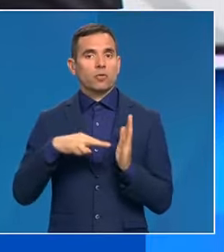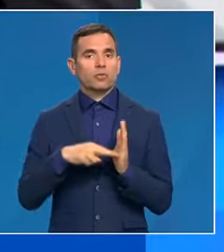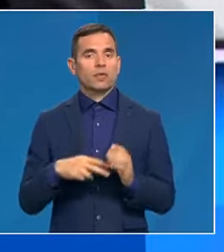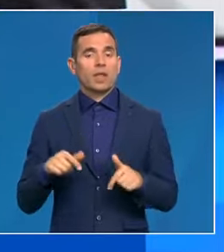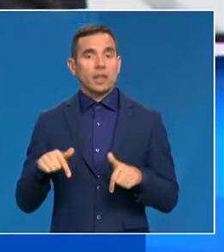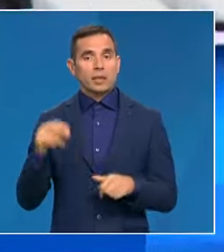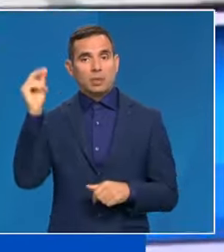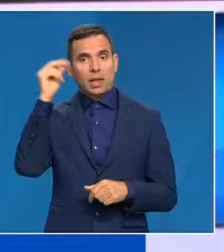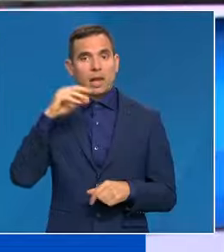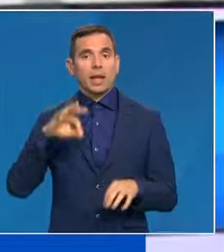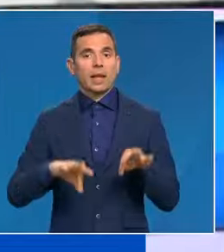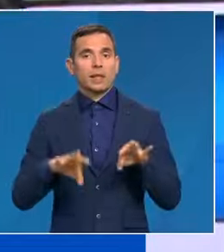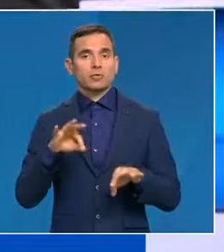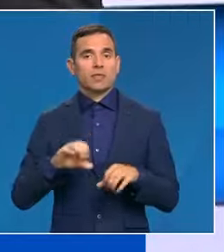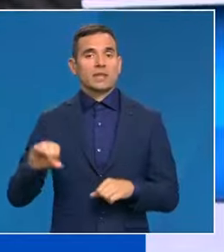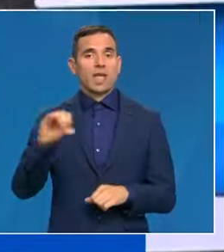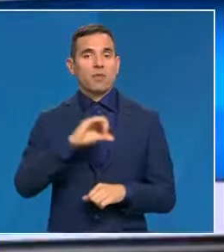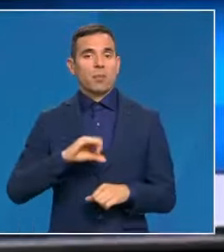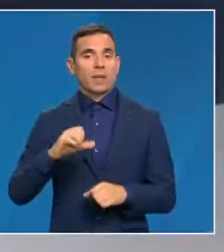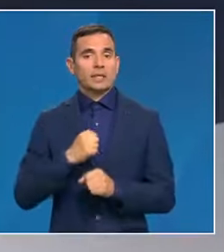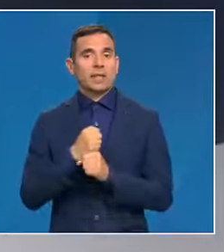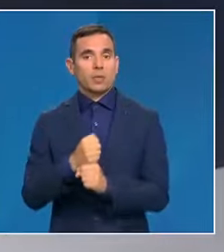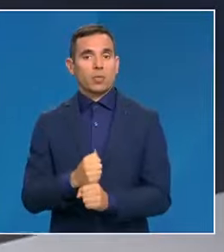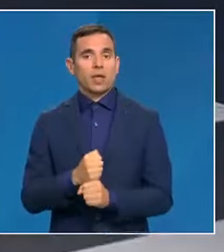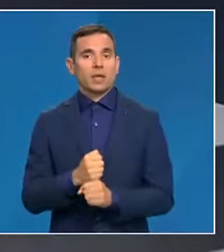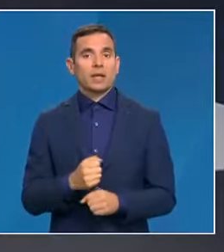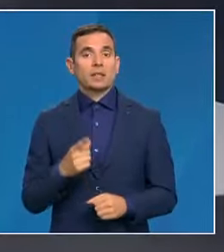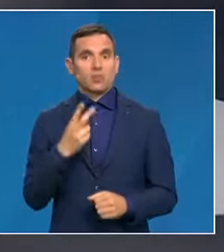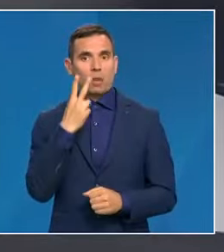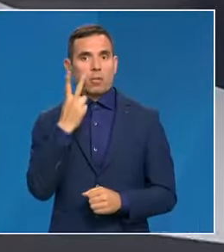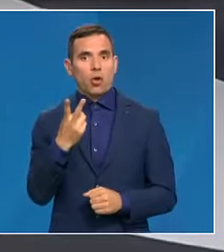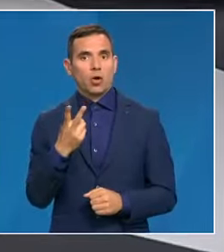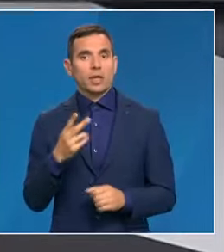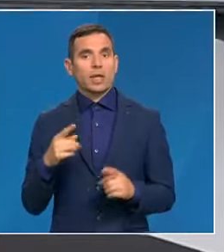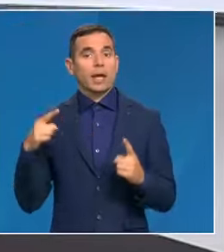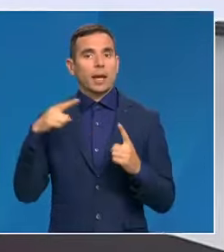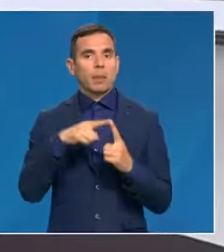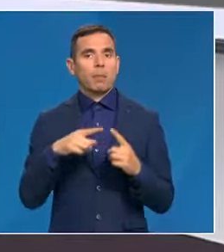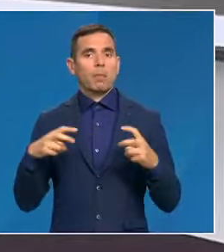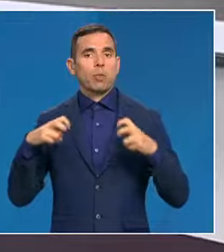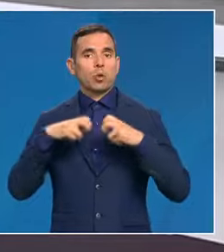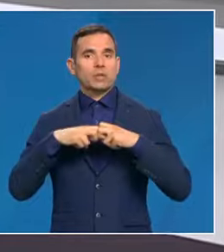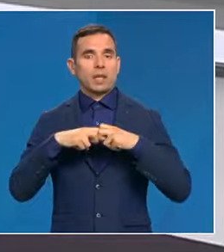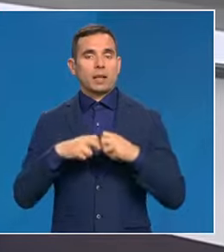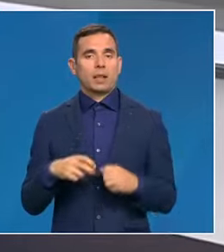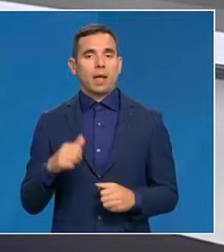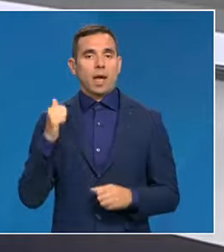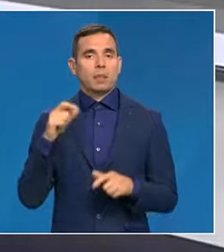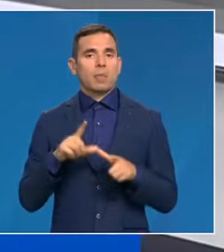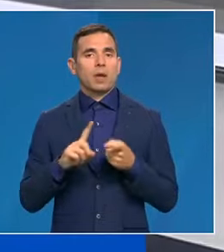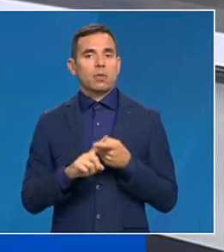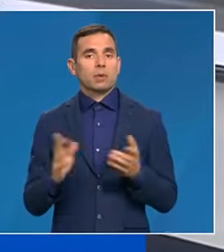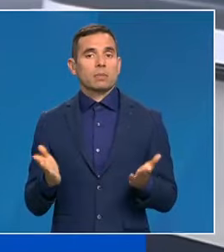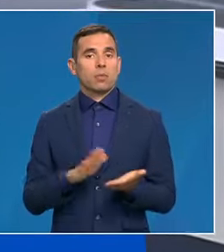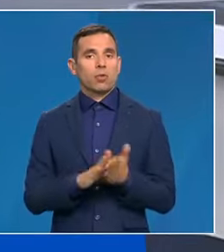Днес България гласува и за европейски депутати. Затова поглед и стъпки и към Брюксел. Анна Мария Конова е подготвила